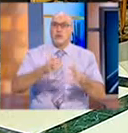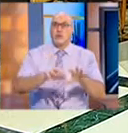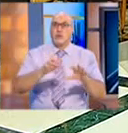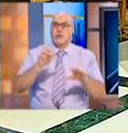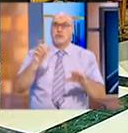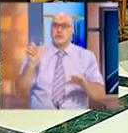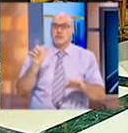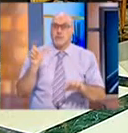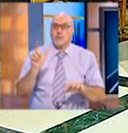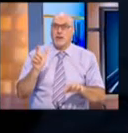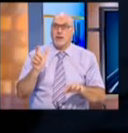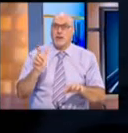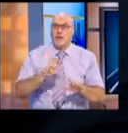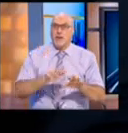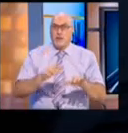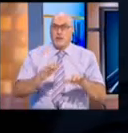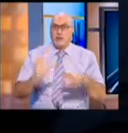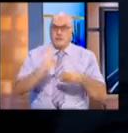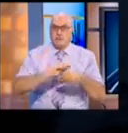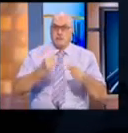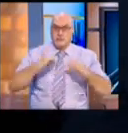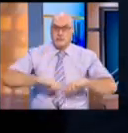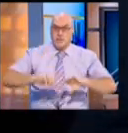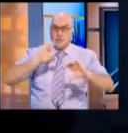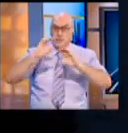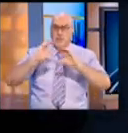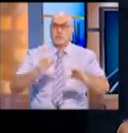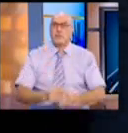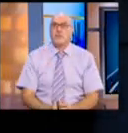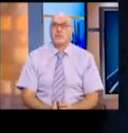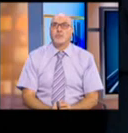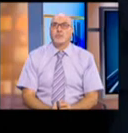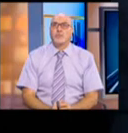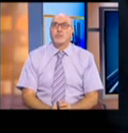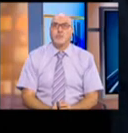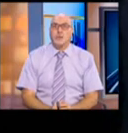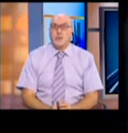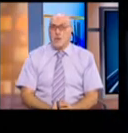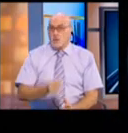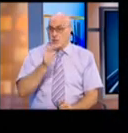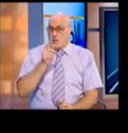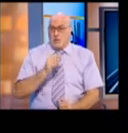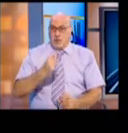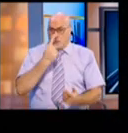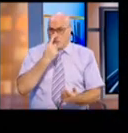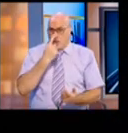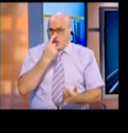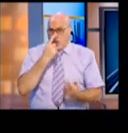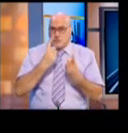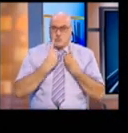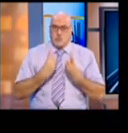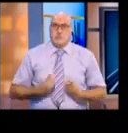الإسلامي قبل أن يشغل منصب وزير الاتصال. شغفه الإعلامي وتجربته